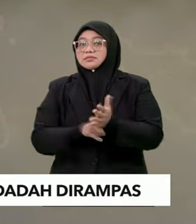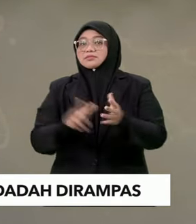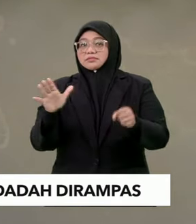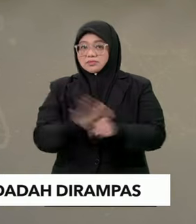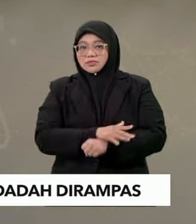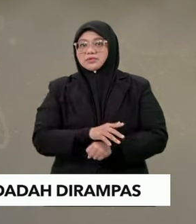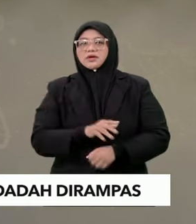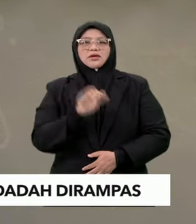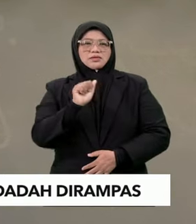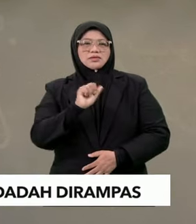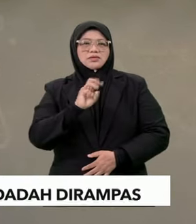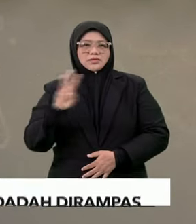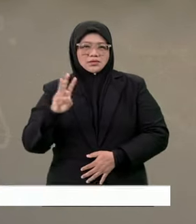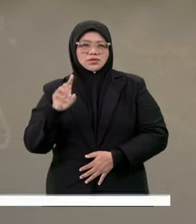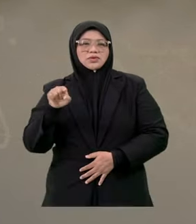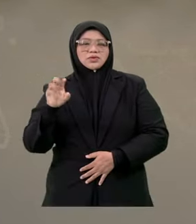bawakan di astroawani.com